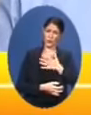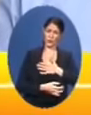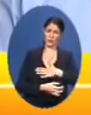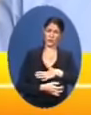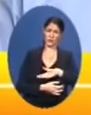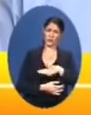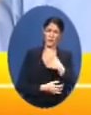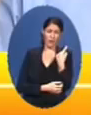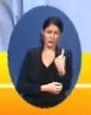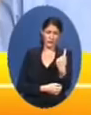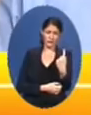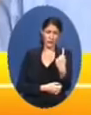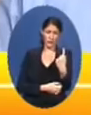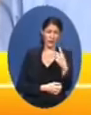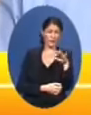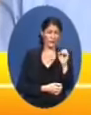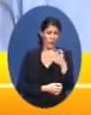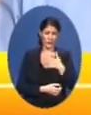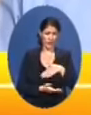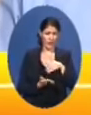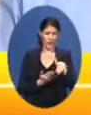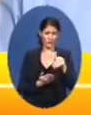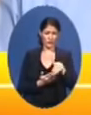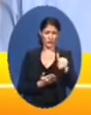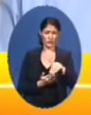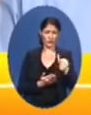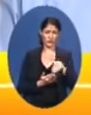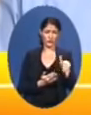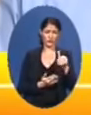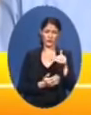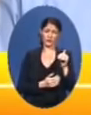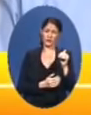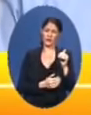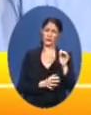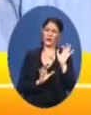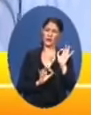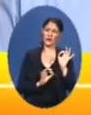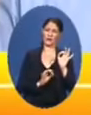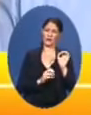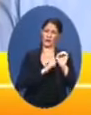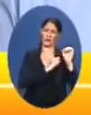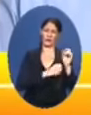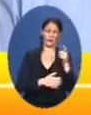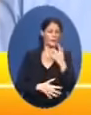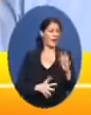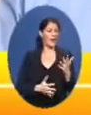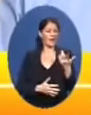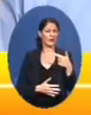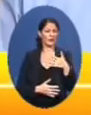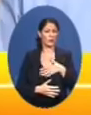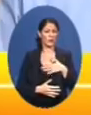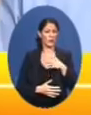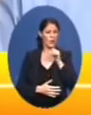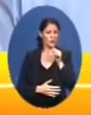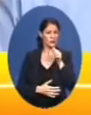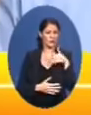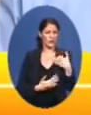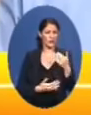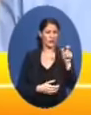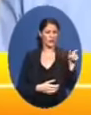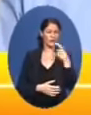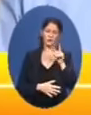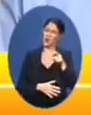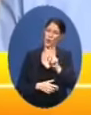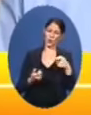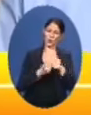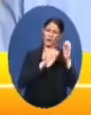החופשי, גם אם הוא רוצה להמשיך להיות עבד מרצונו החופשי, רוצים לו את האוזן כדי שיזכור, אתה לא רוצה להיות באמת עבד.